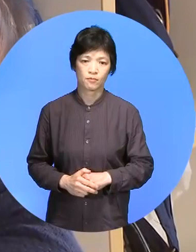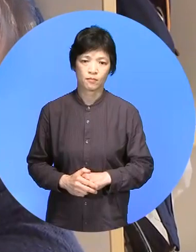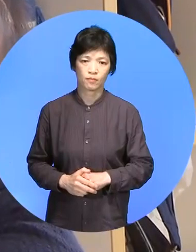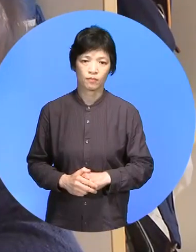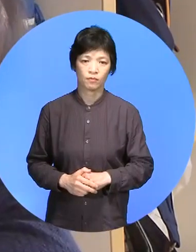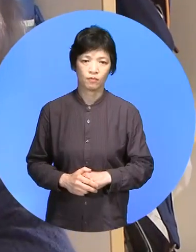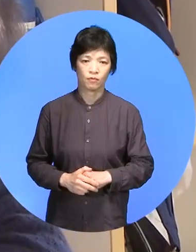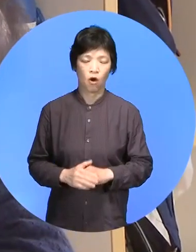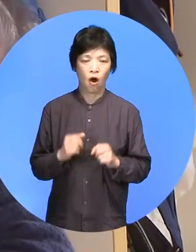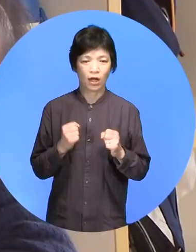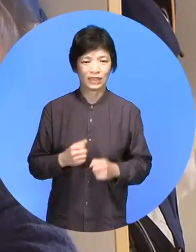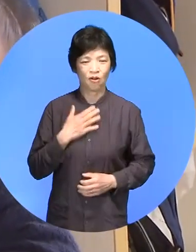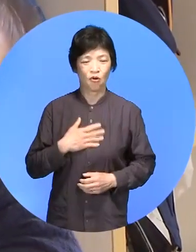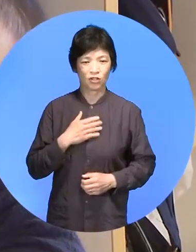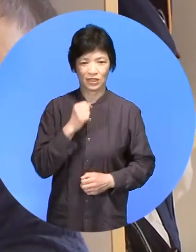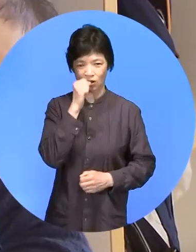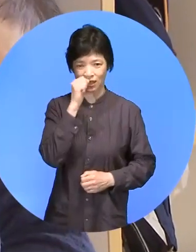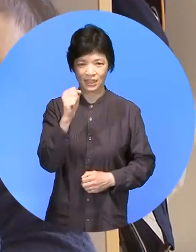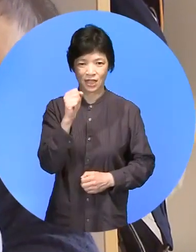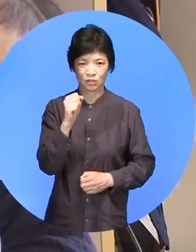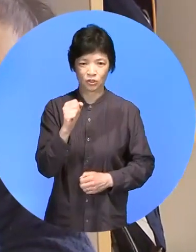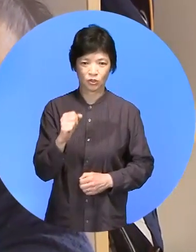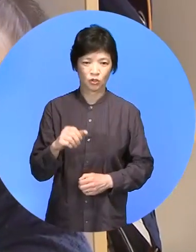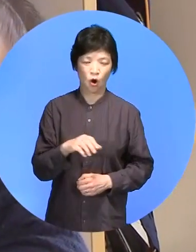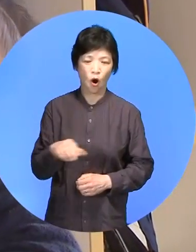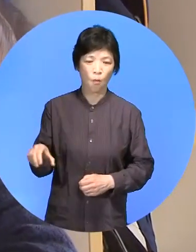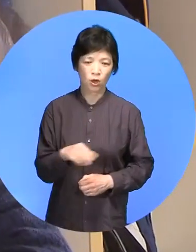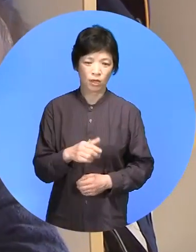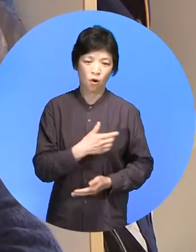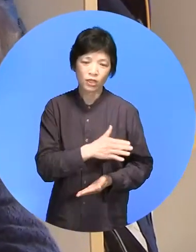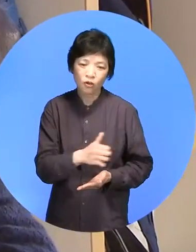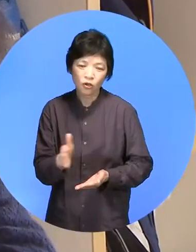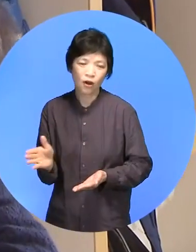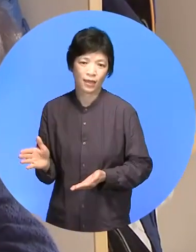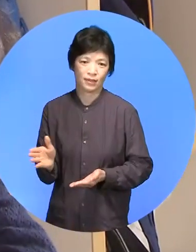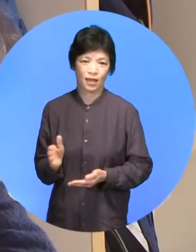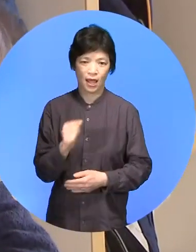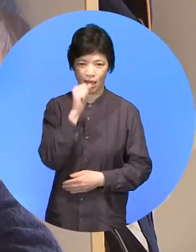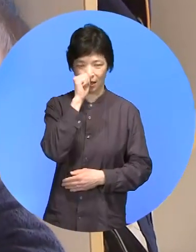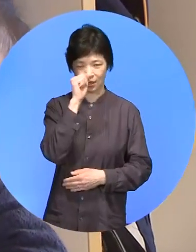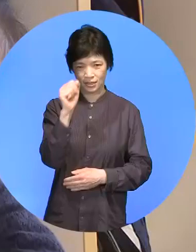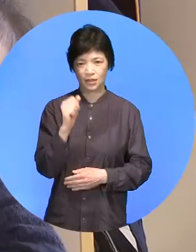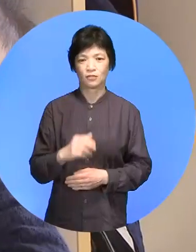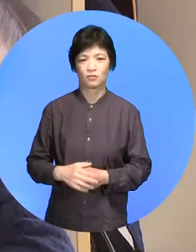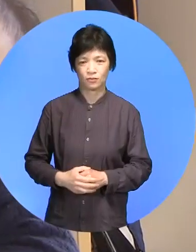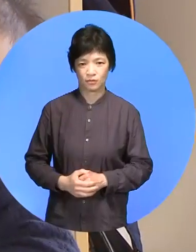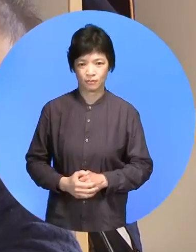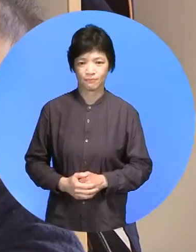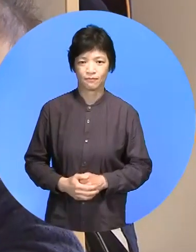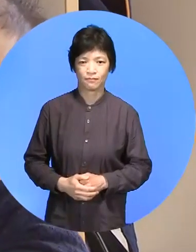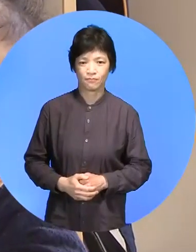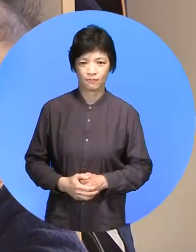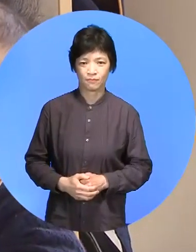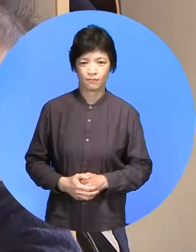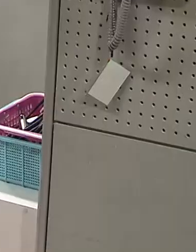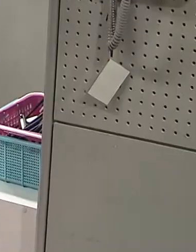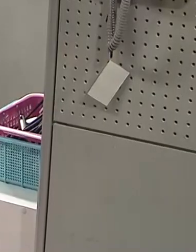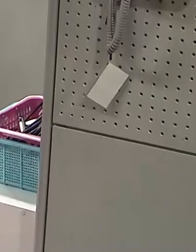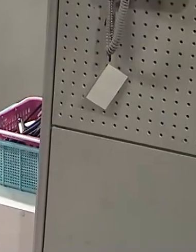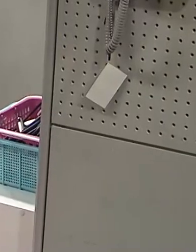心地はいいですね。いろんなおもちゃがあるんで時間が潰せるんで、はい。